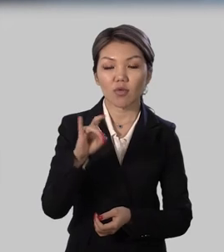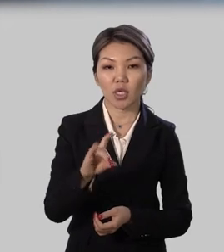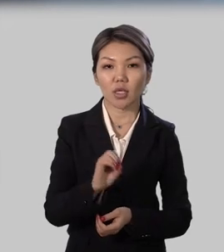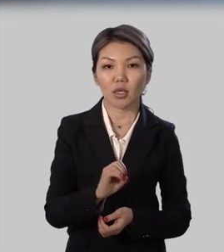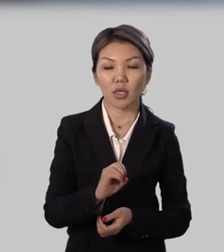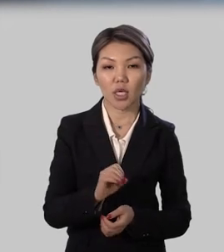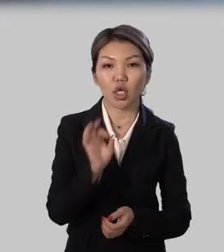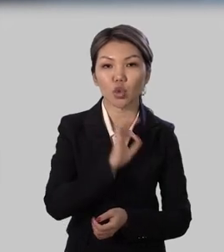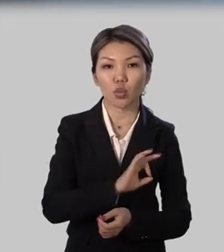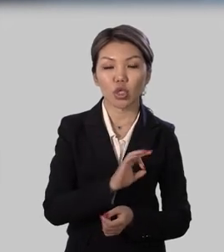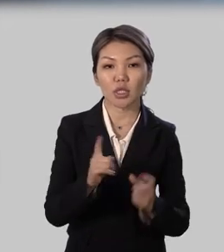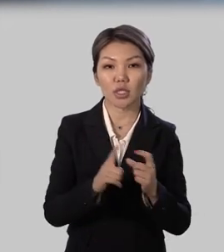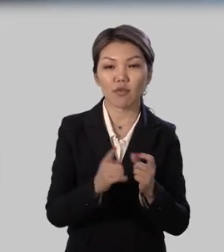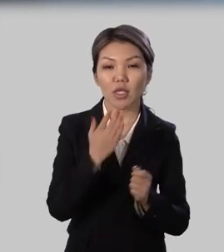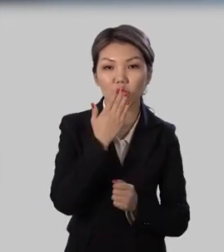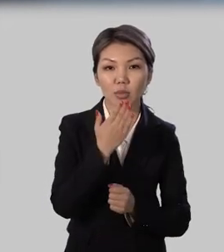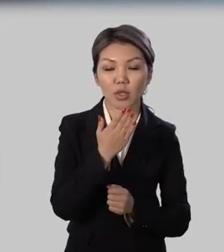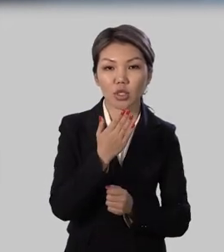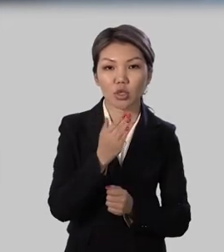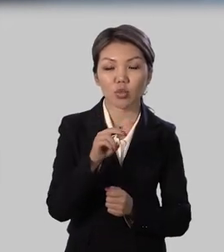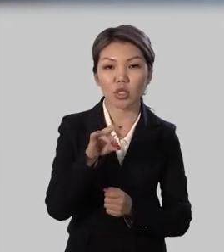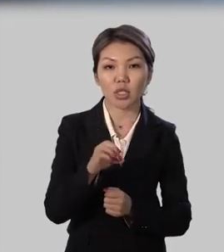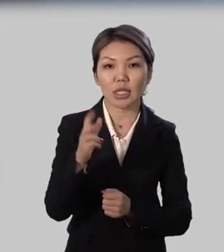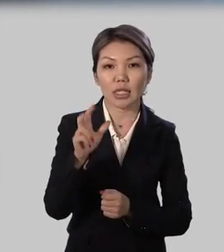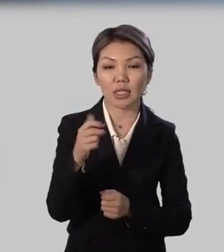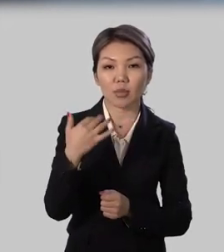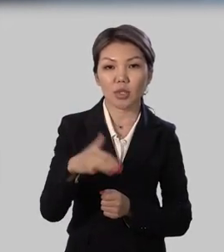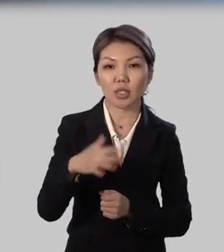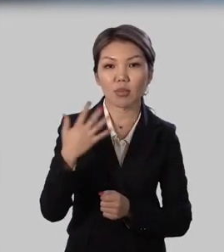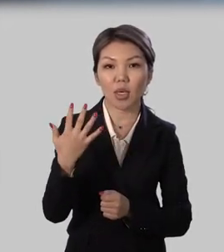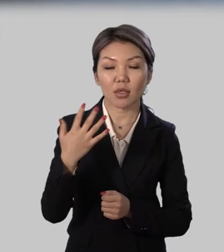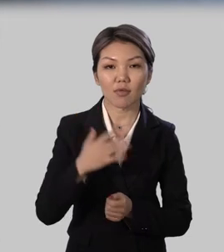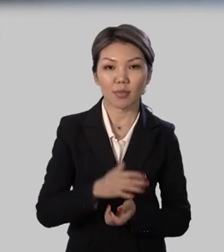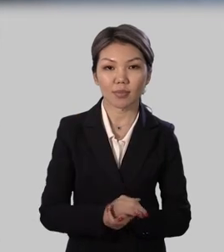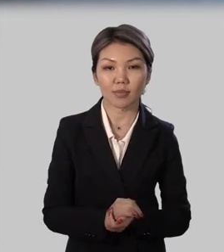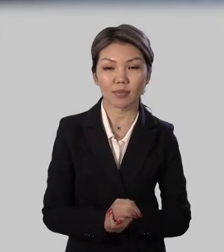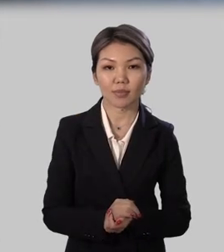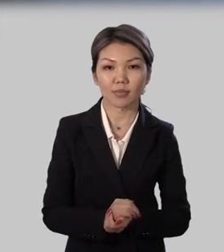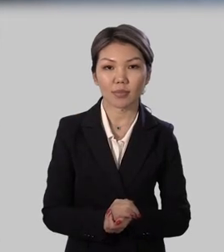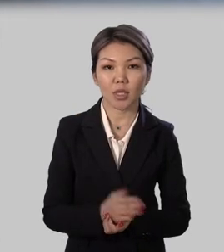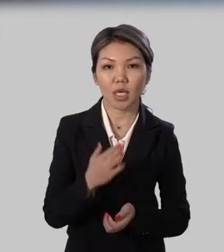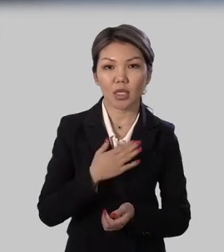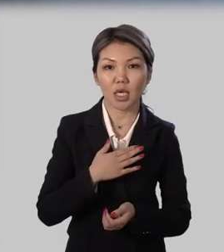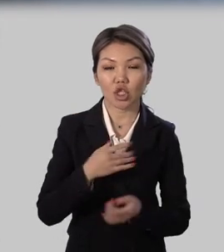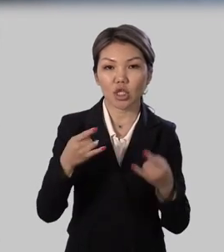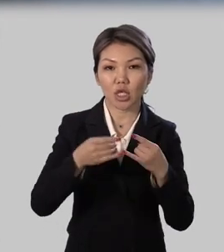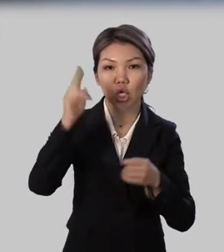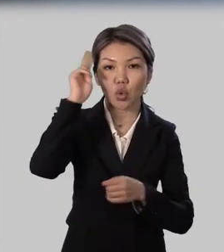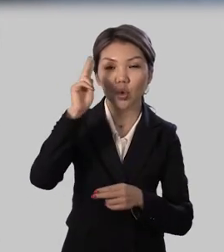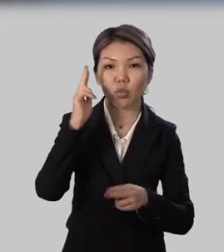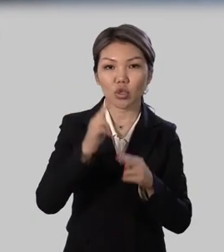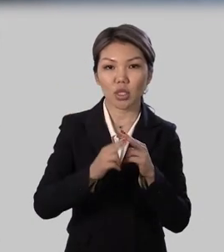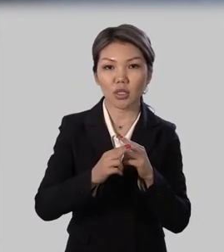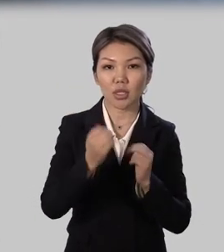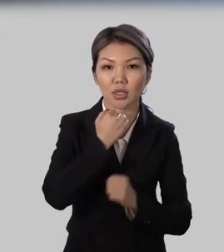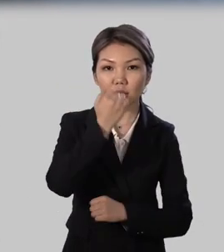при этом слова для справок из упражнения 355 наш теле урок